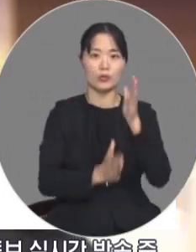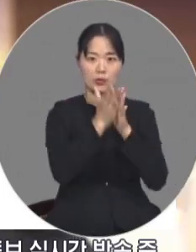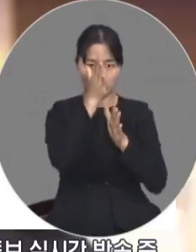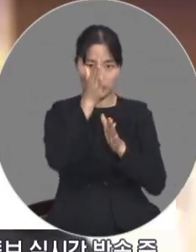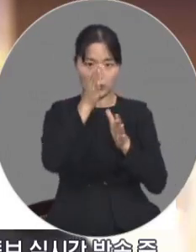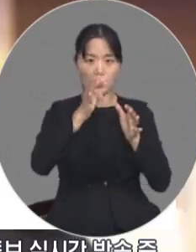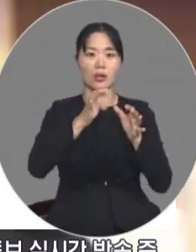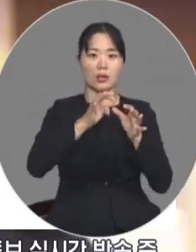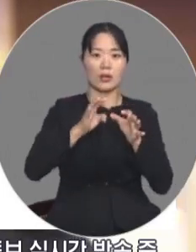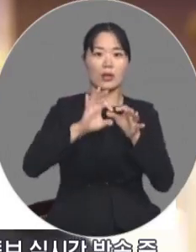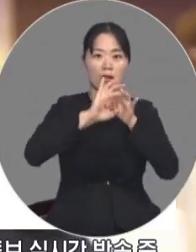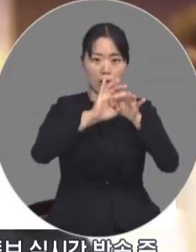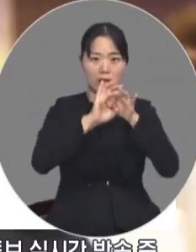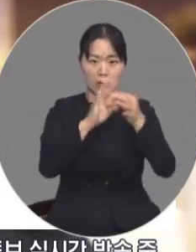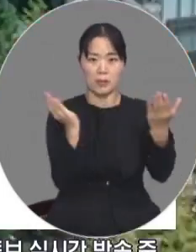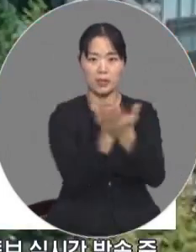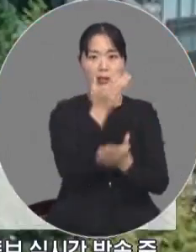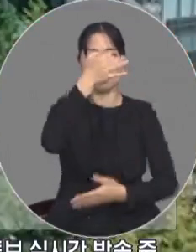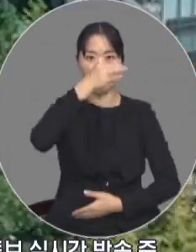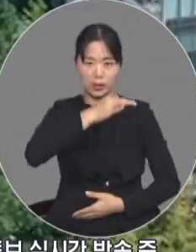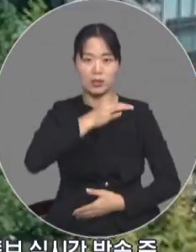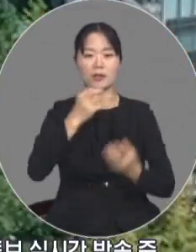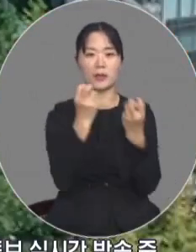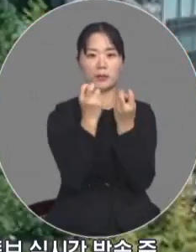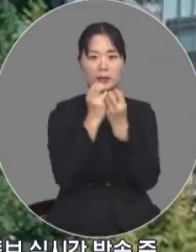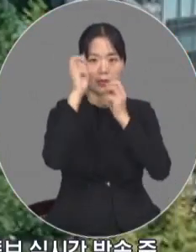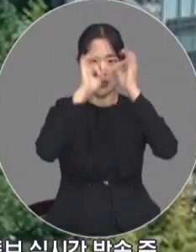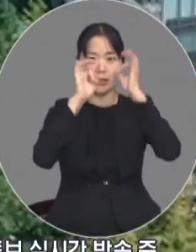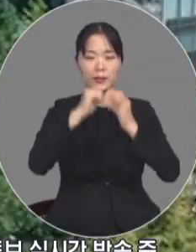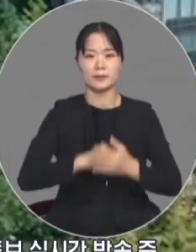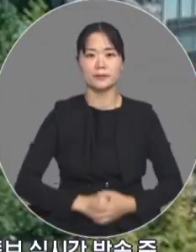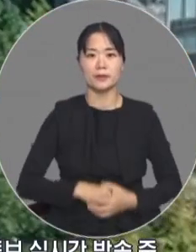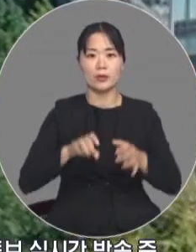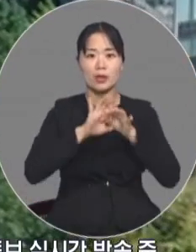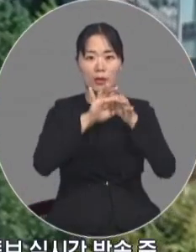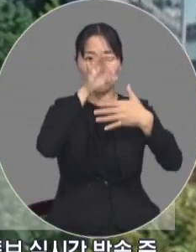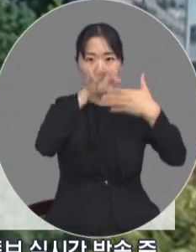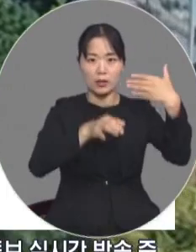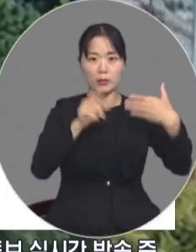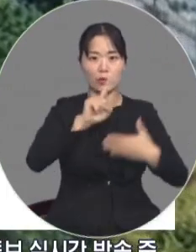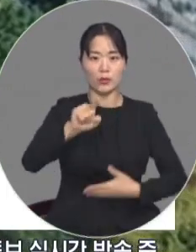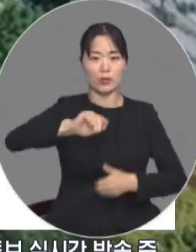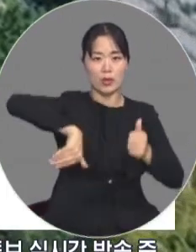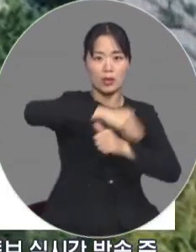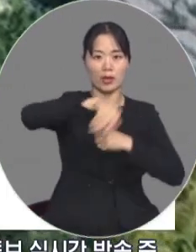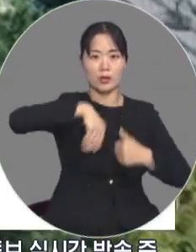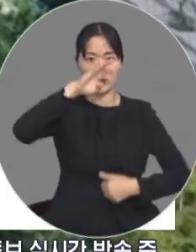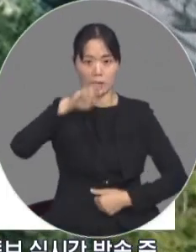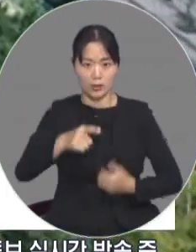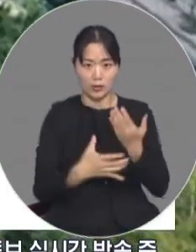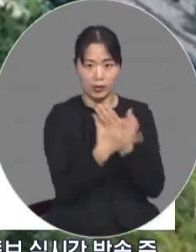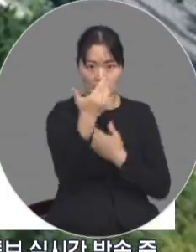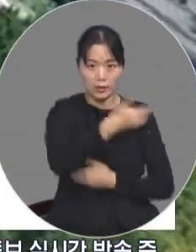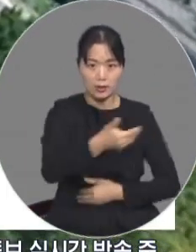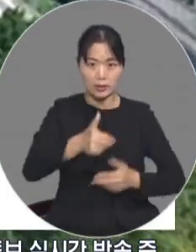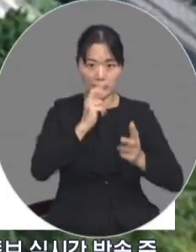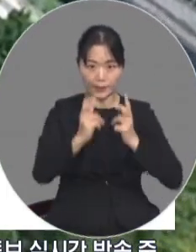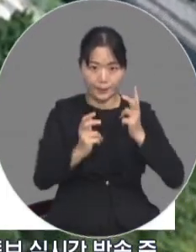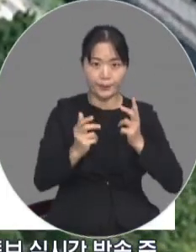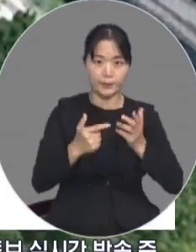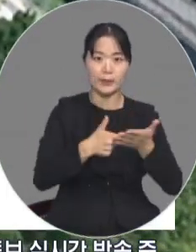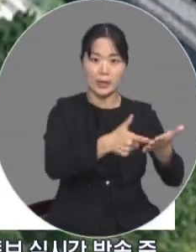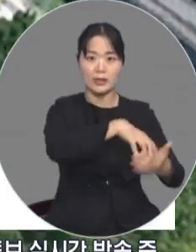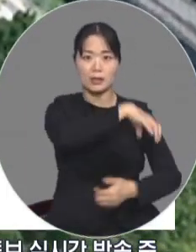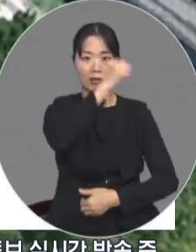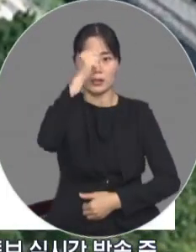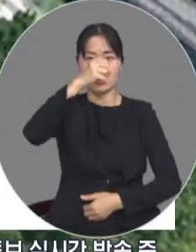효과적인 대안을 찾는 그런 계기가 되었으면. 해당 프로젝트는 환경부의 통합하천 사업에 선정된 여천천